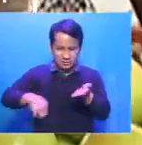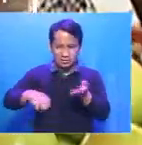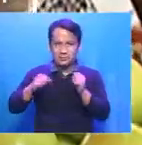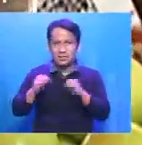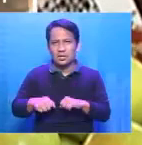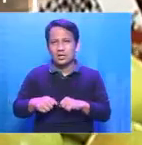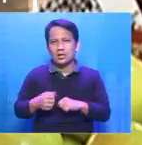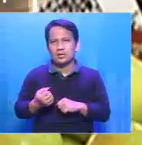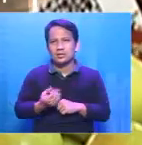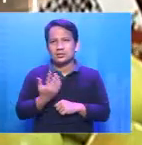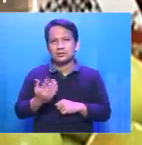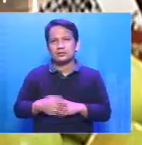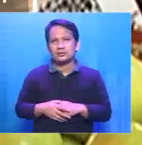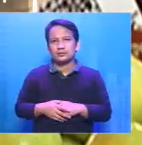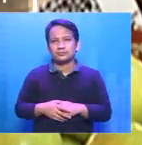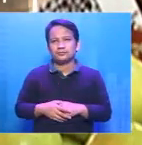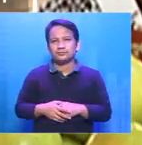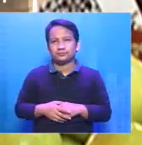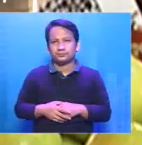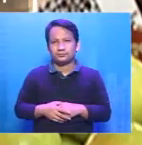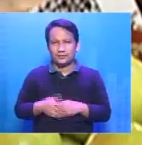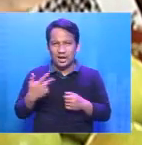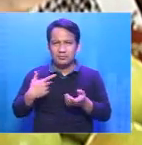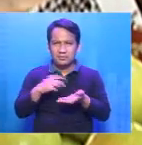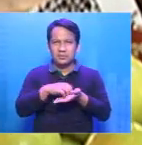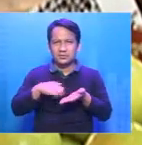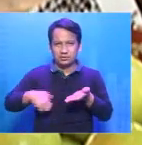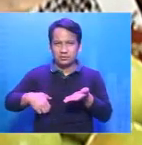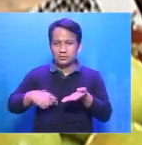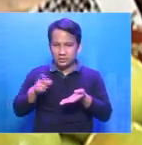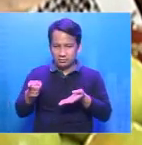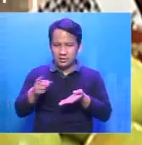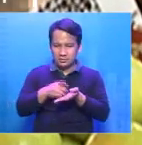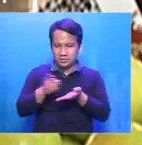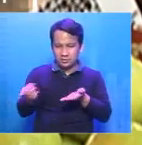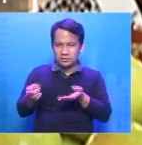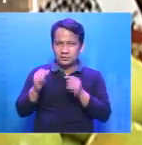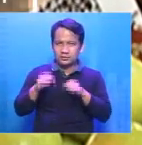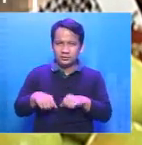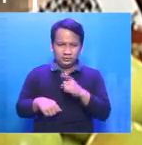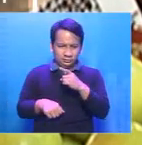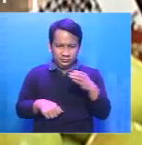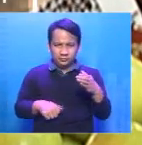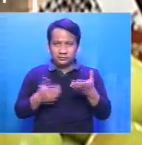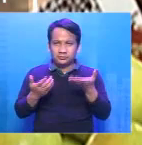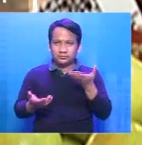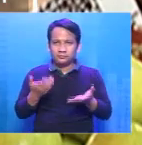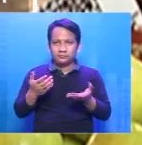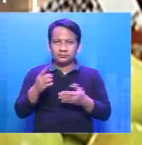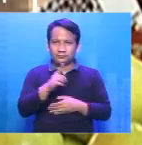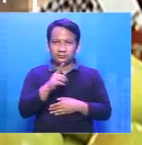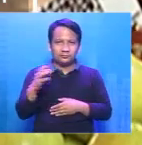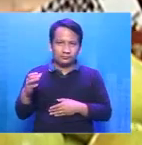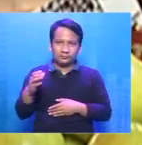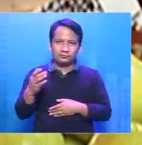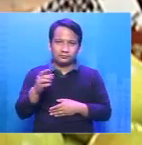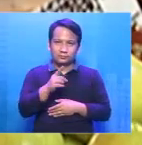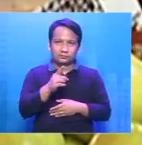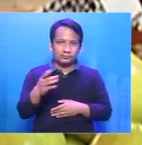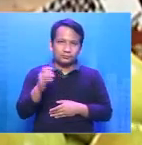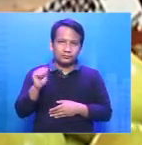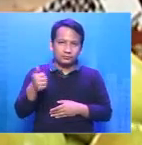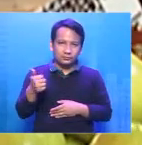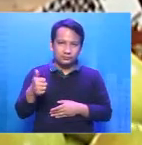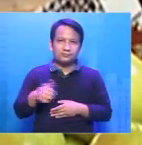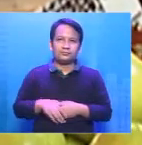sobra sa presyo. Ako nari, 180. Opo, magiging 100 na lang o kayo